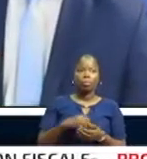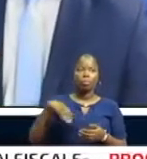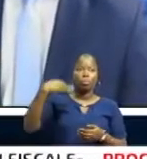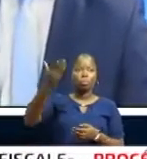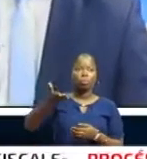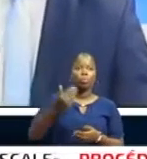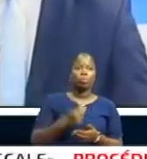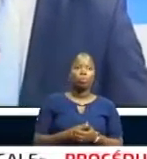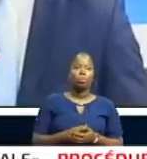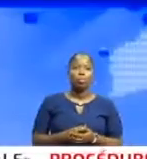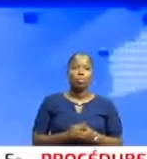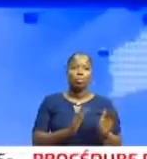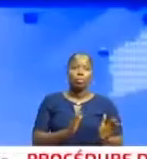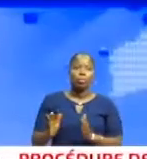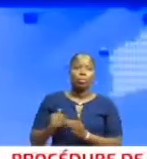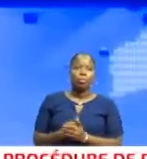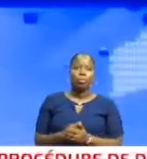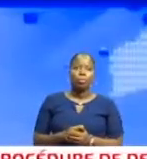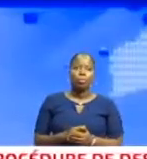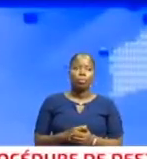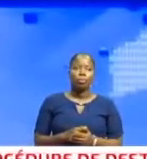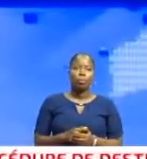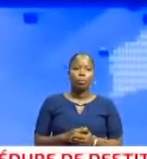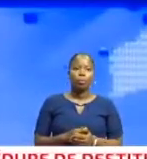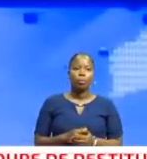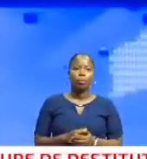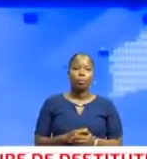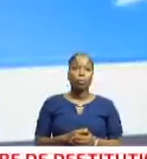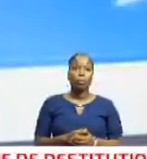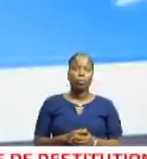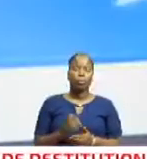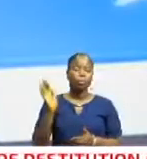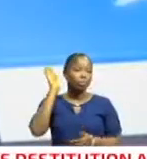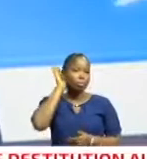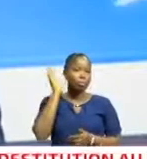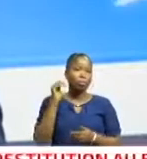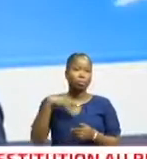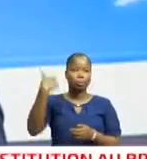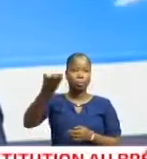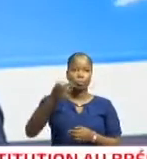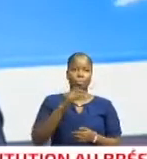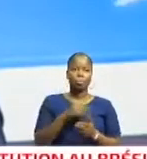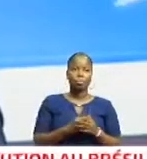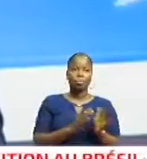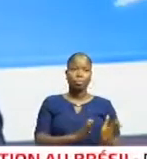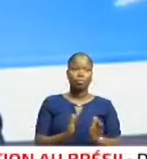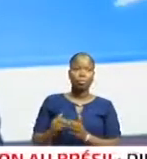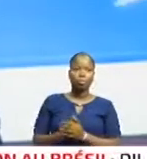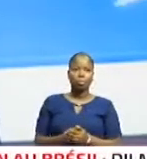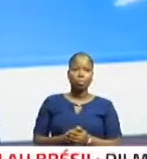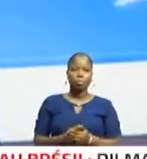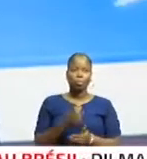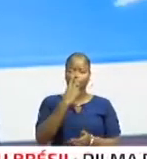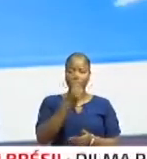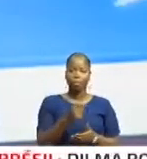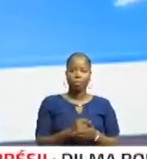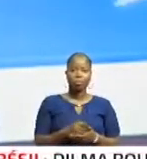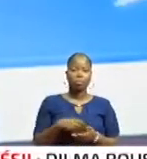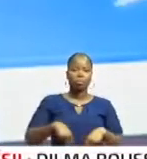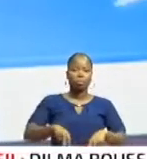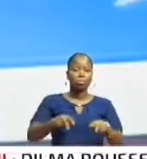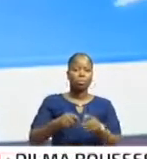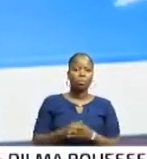état motion qui sera fait écouter deux prochaines étapes nous ne voyons que la pollution fait la voie judiciaire qu'on va